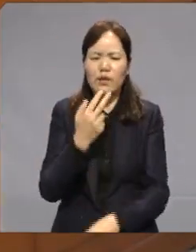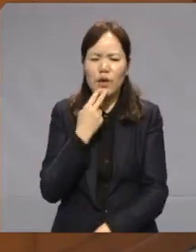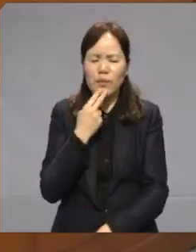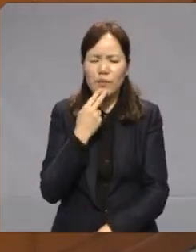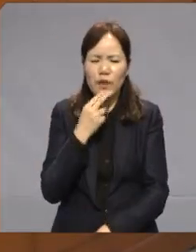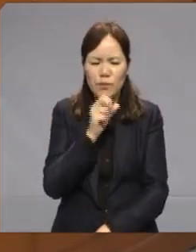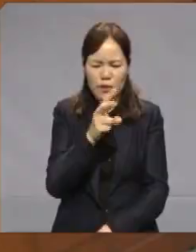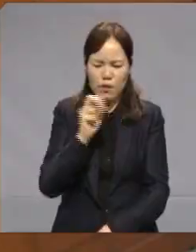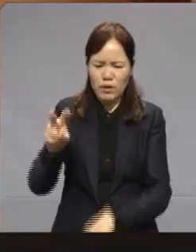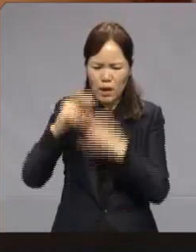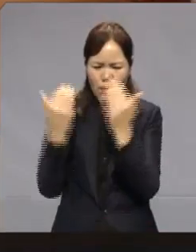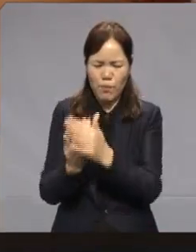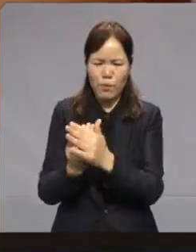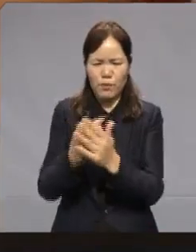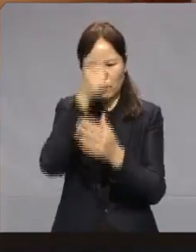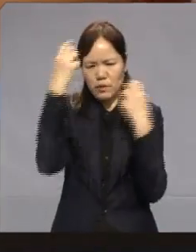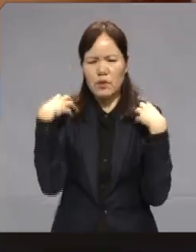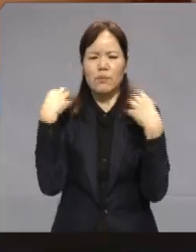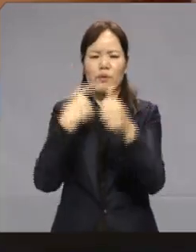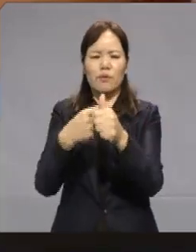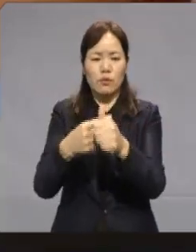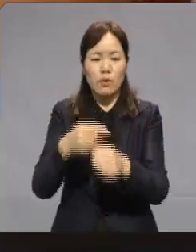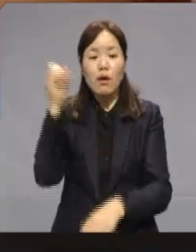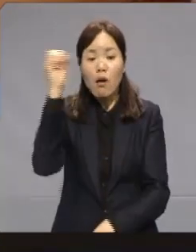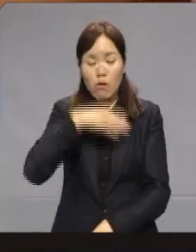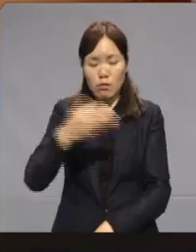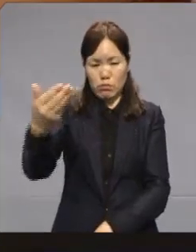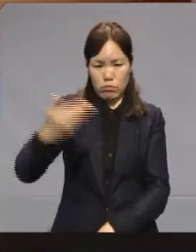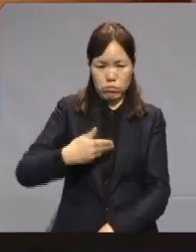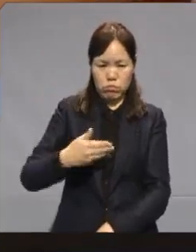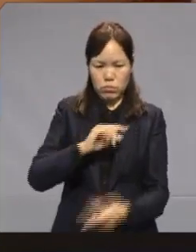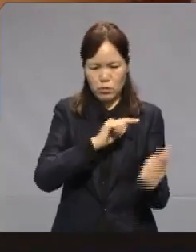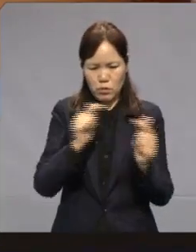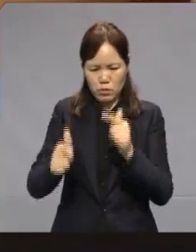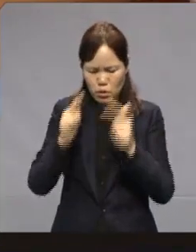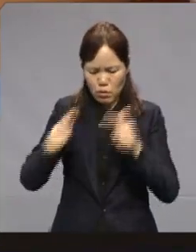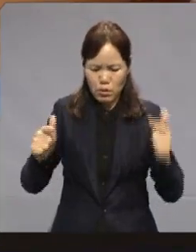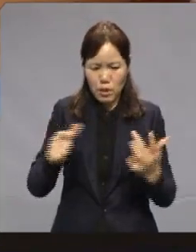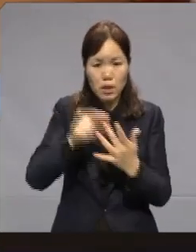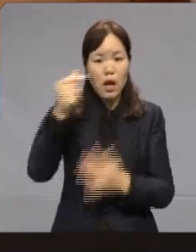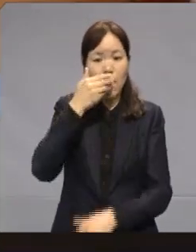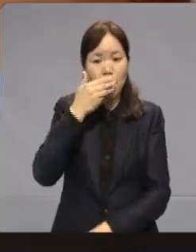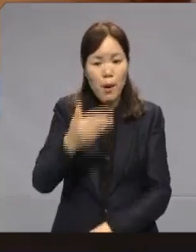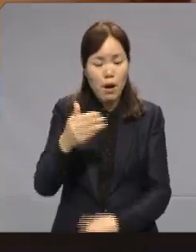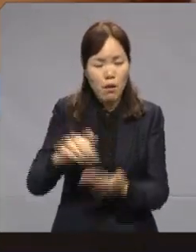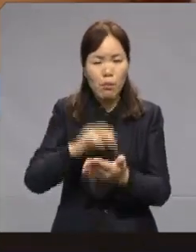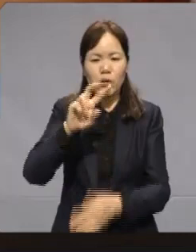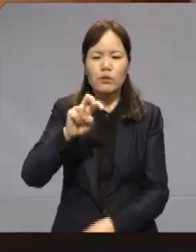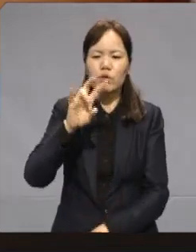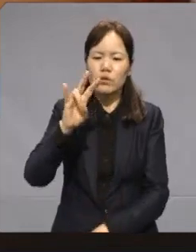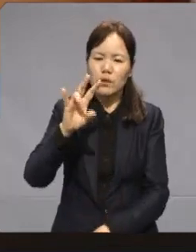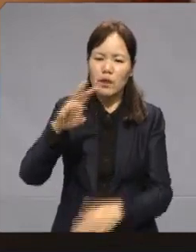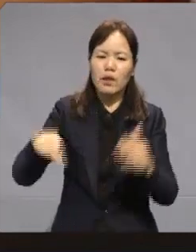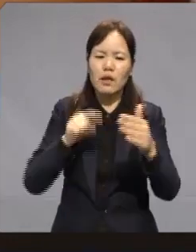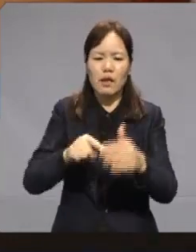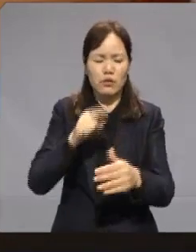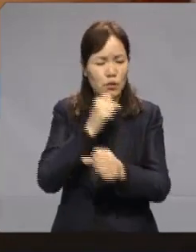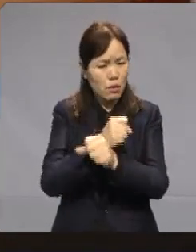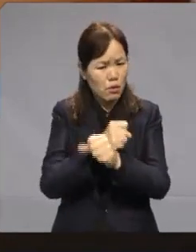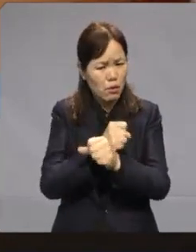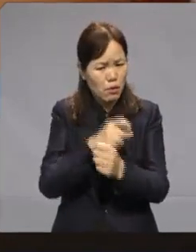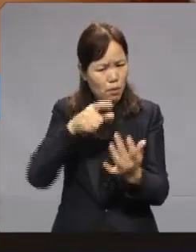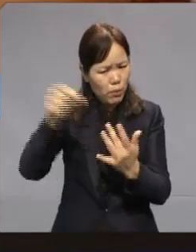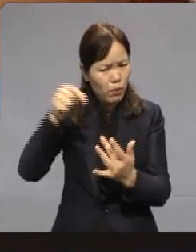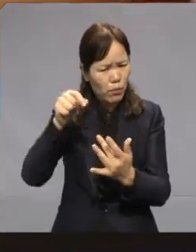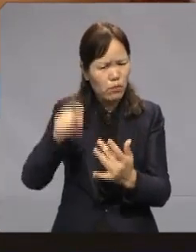목소리로 질타했습니다. 백지로 던져주고 여러 가지 선택 가능한 무슨 24개 조합 중에서 하라는 것은